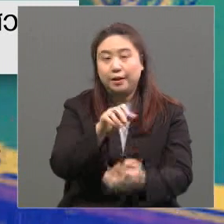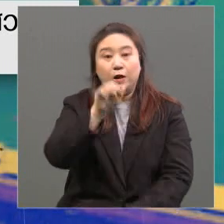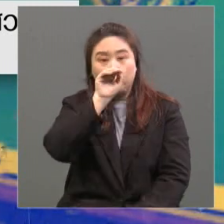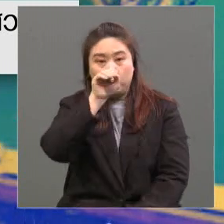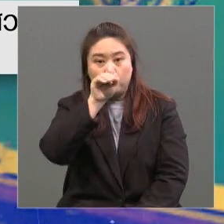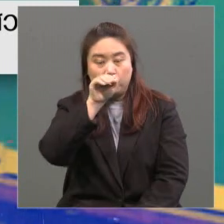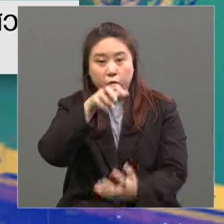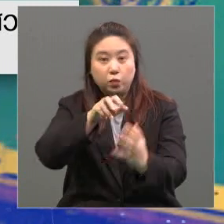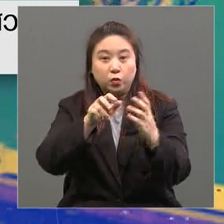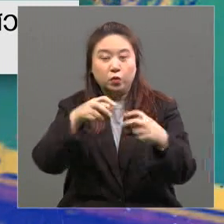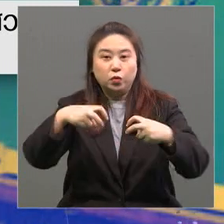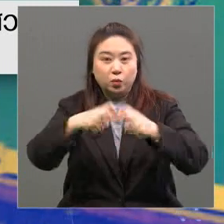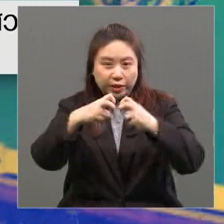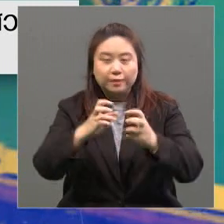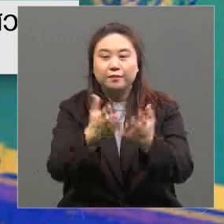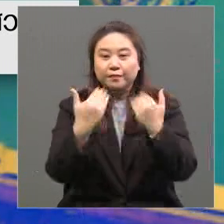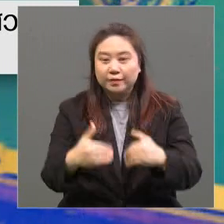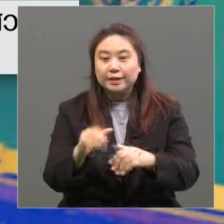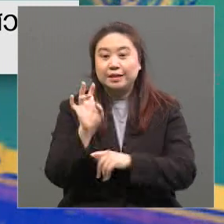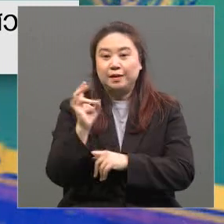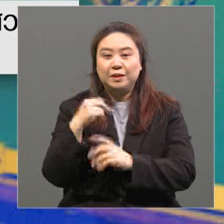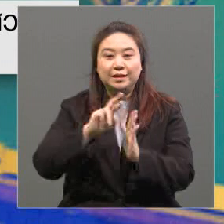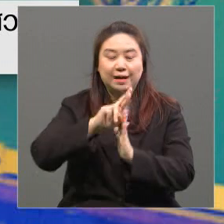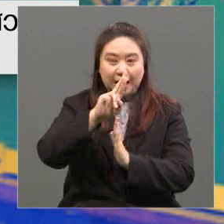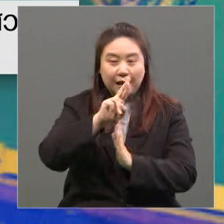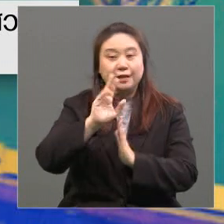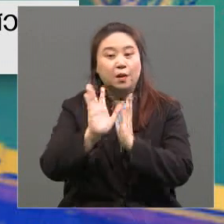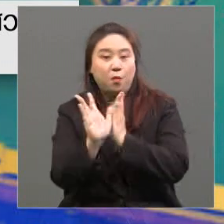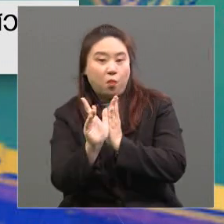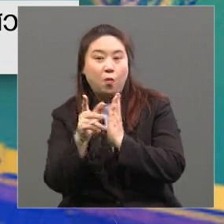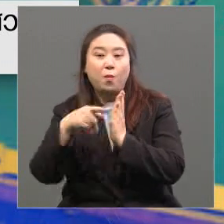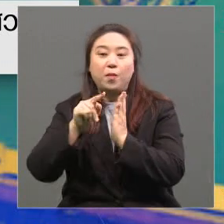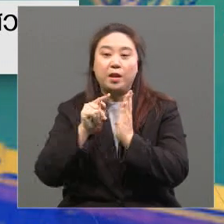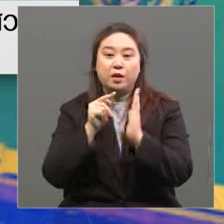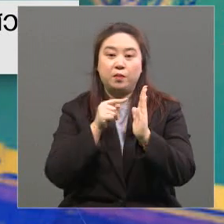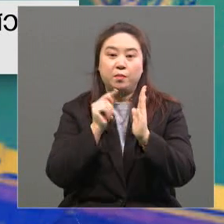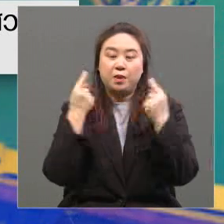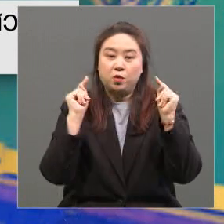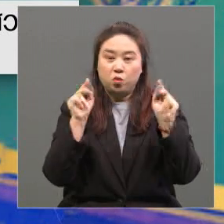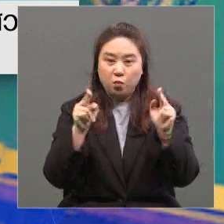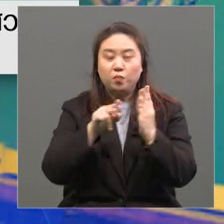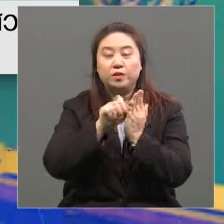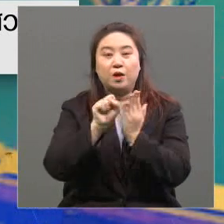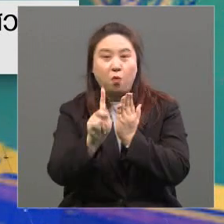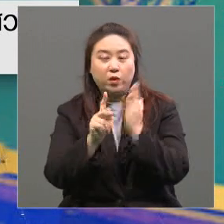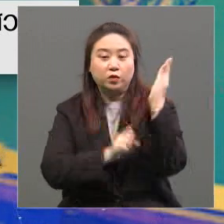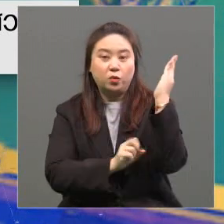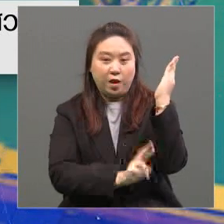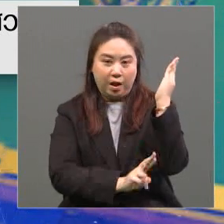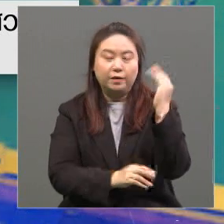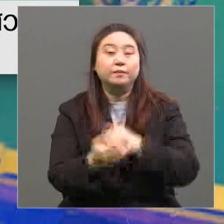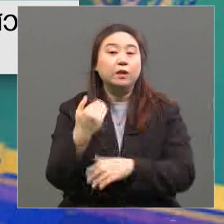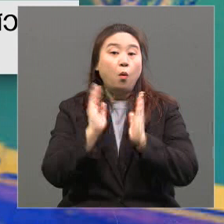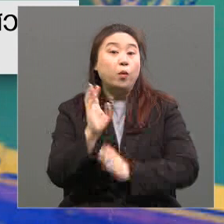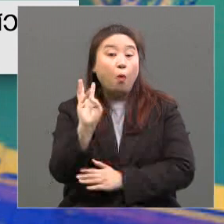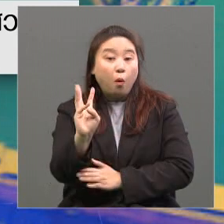ส.7คนมีอยู่5จังหวัดก็คือเชียงรายชัยภูมิปทุมธานีสกลนครและสุราษฎร์ธานีจังหวัดที่มีส.ส.6คนมีอยู่5จังหวัดด้